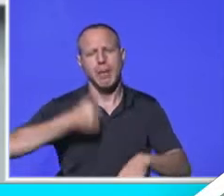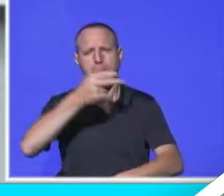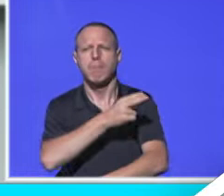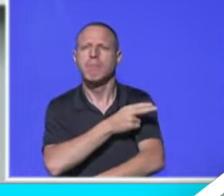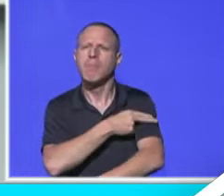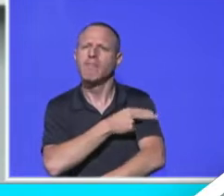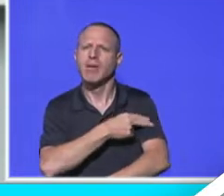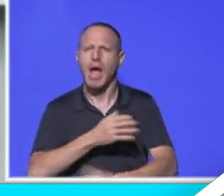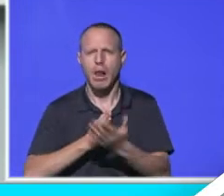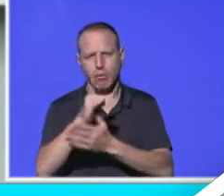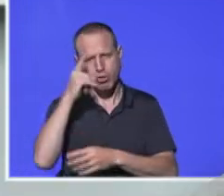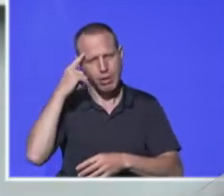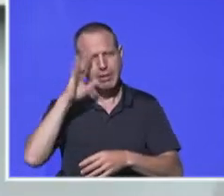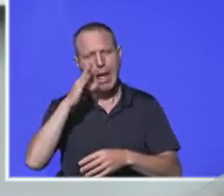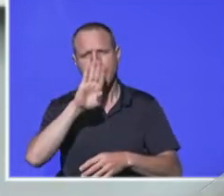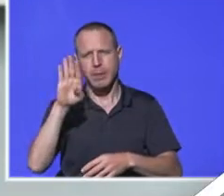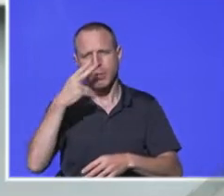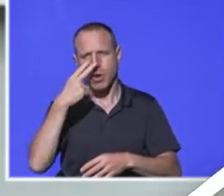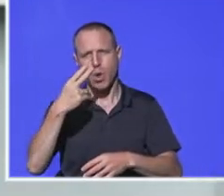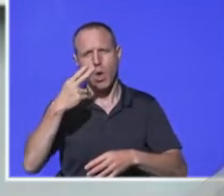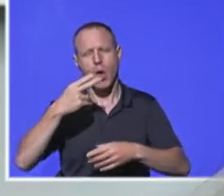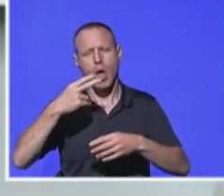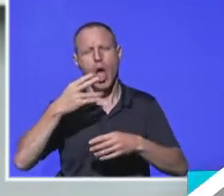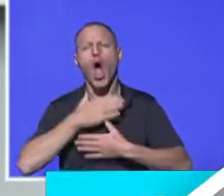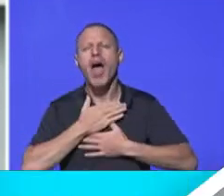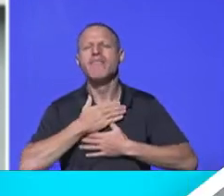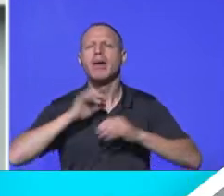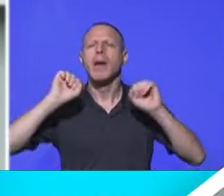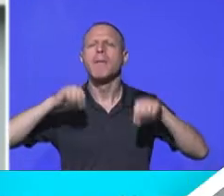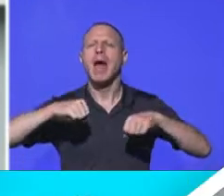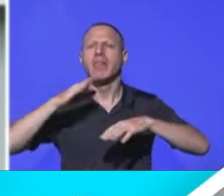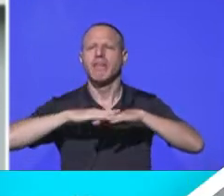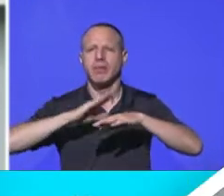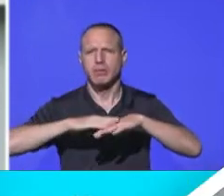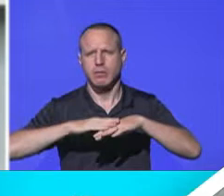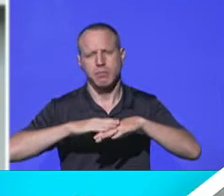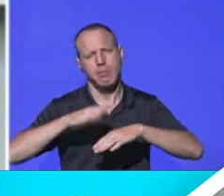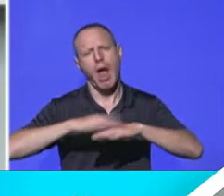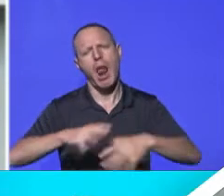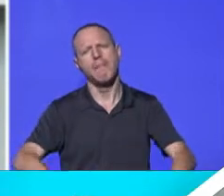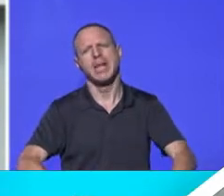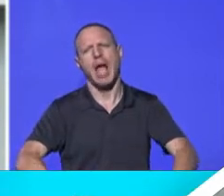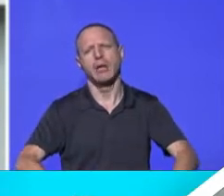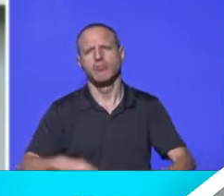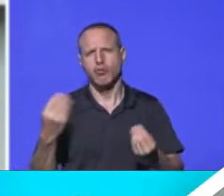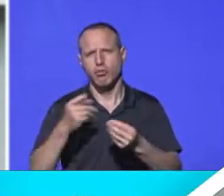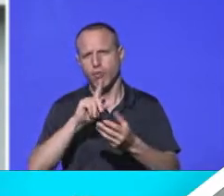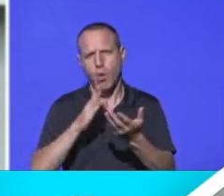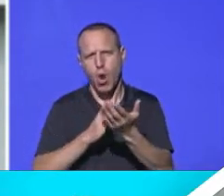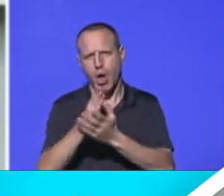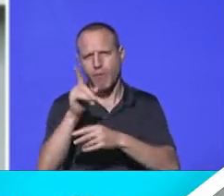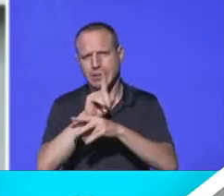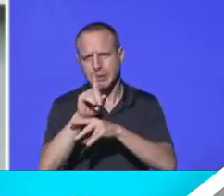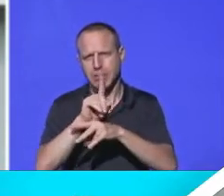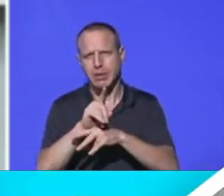אוהב את בעלי התפקידים? על הברכיים. תראי, כשמישהו הוא לא קבוע, הוא זמני, הוא הרי